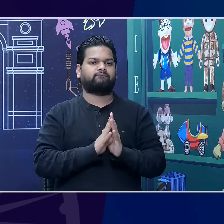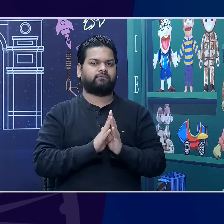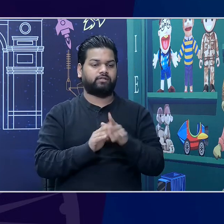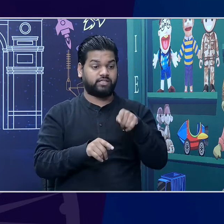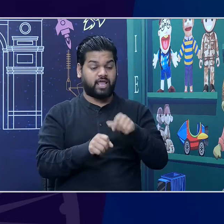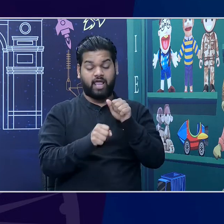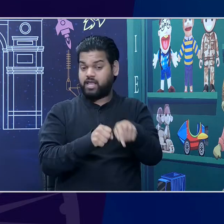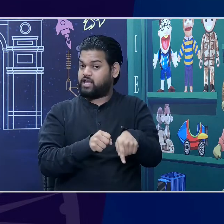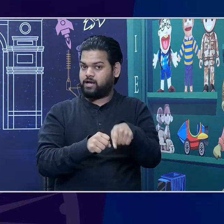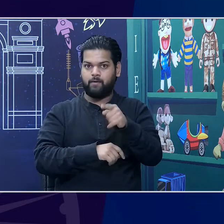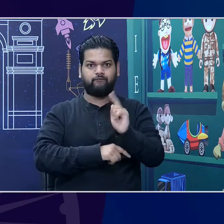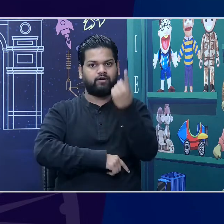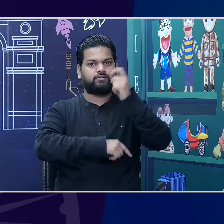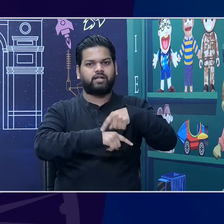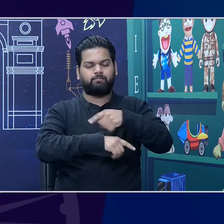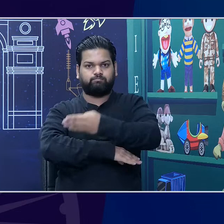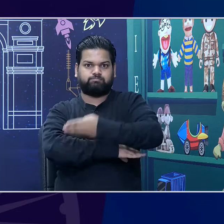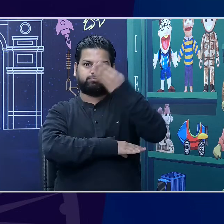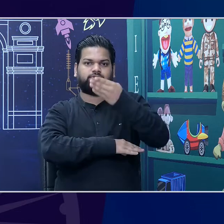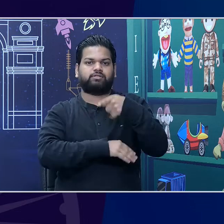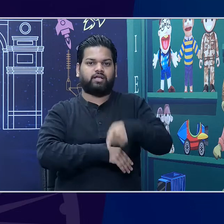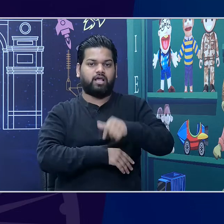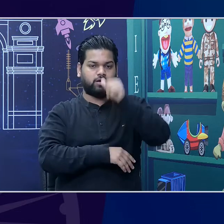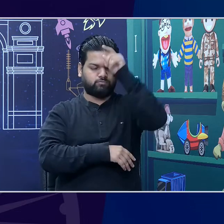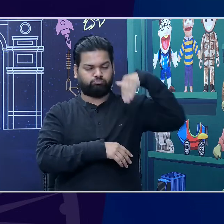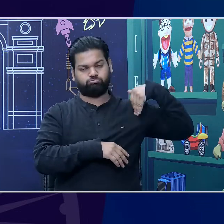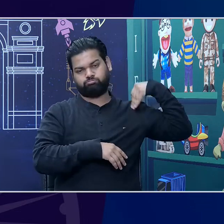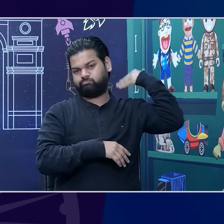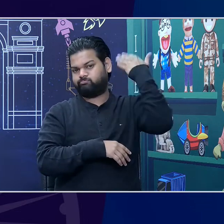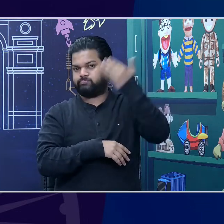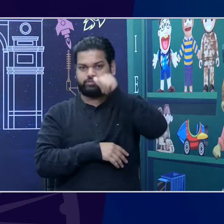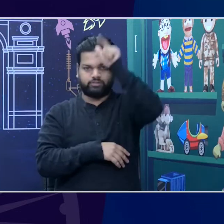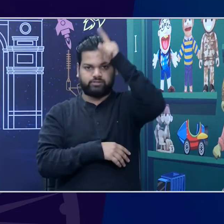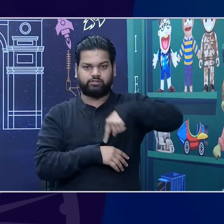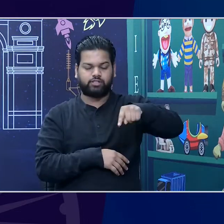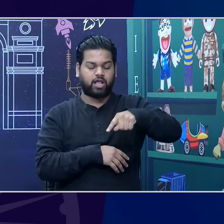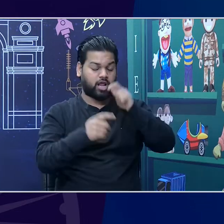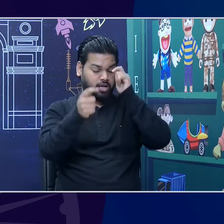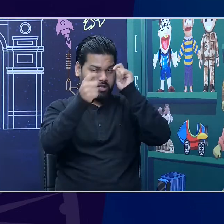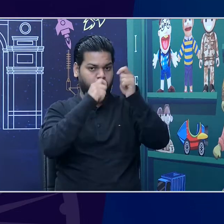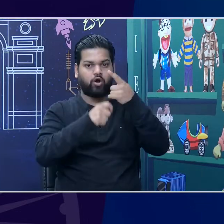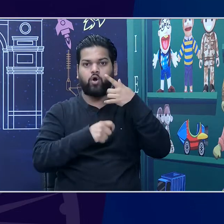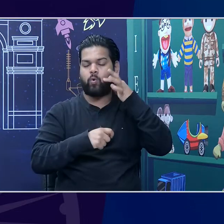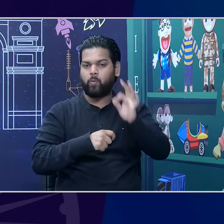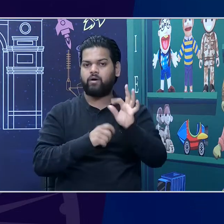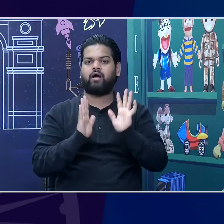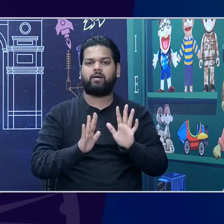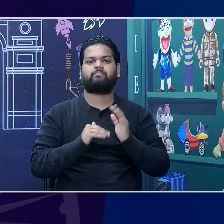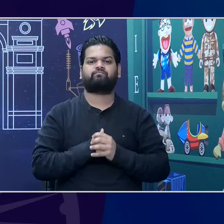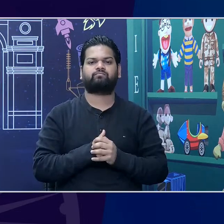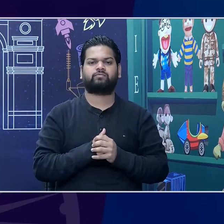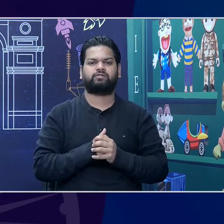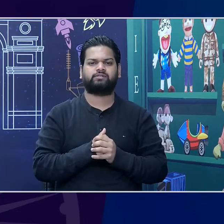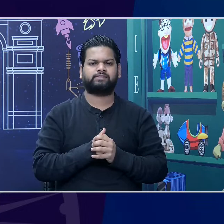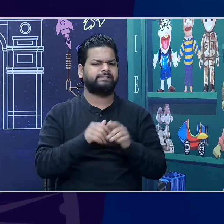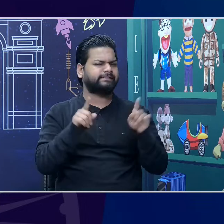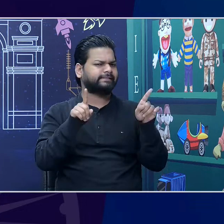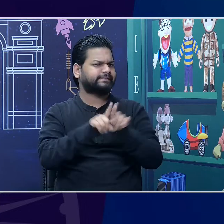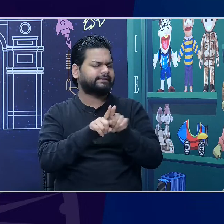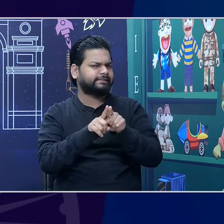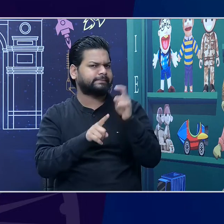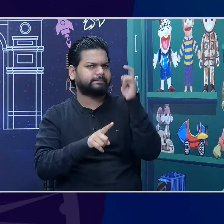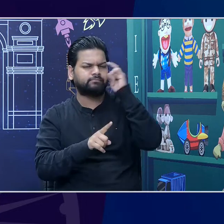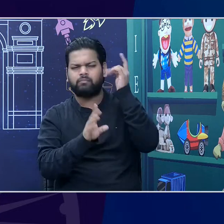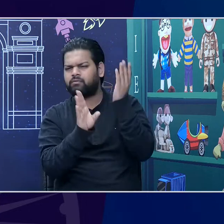by finding pragmatic global solution for the well-being of all, and in doing so manifest the true spirit of